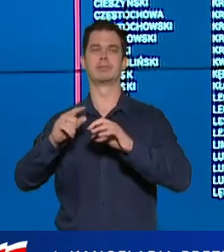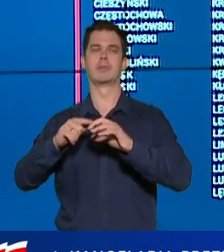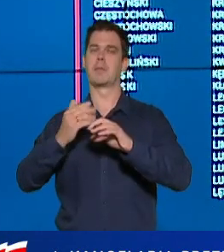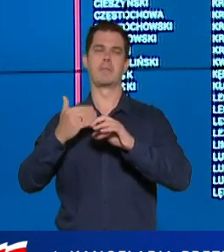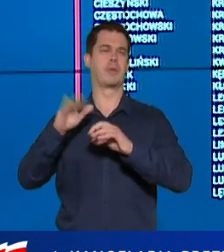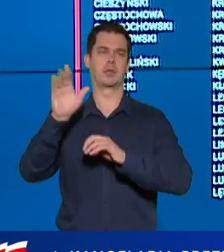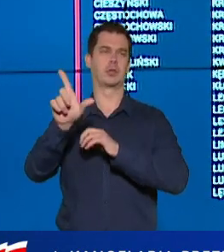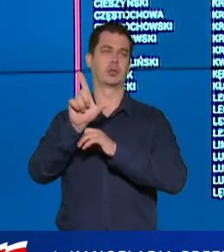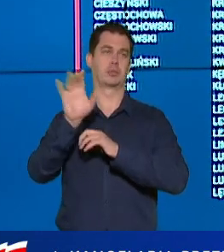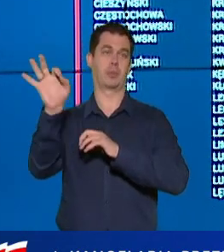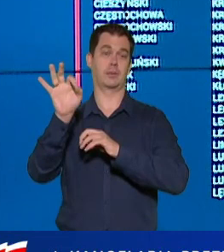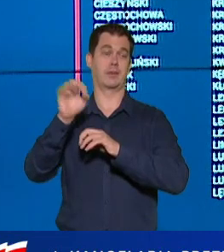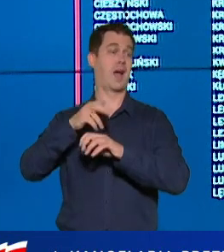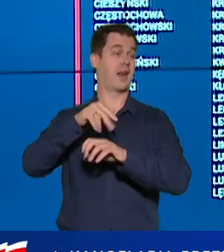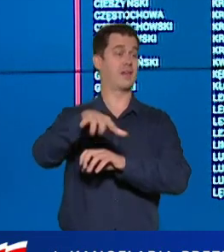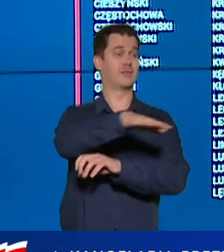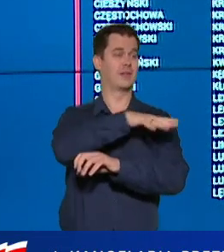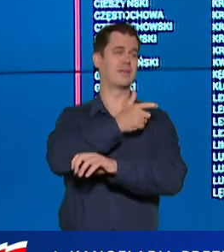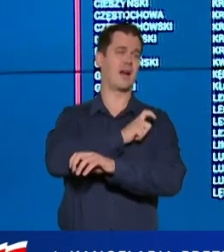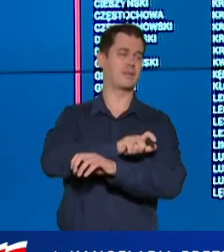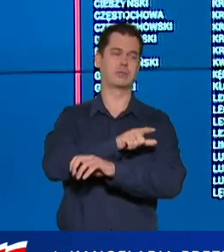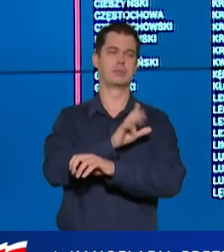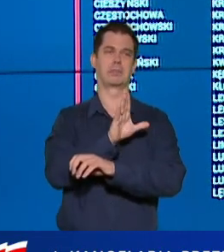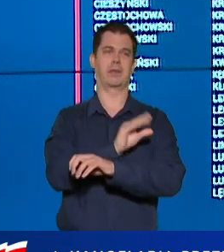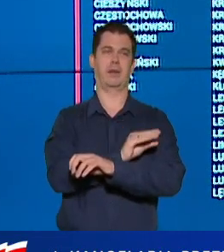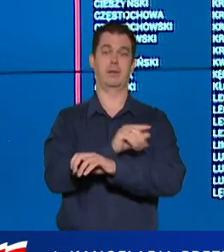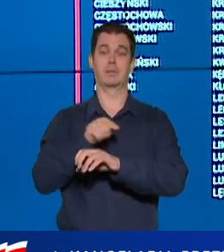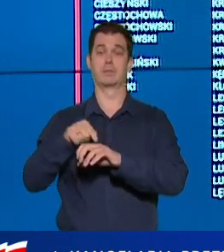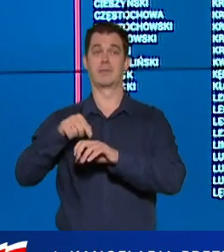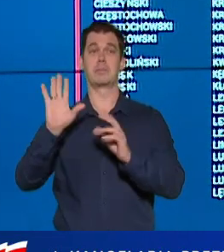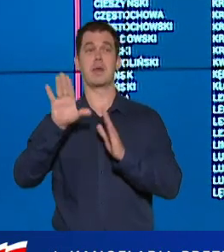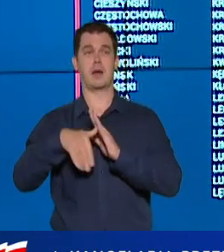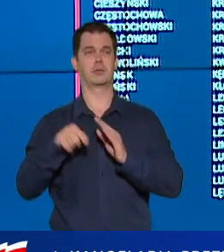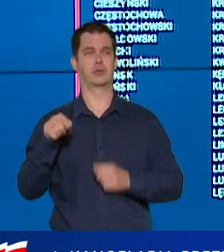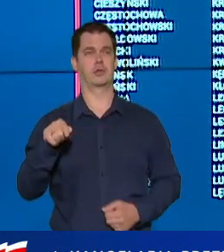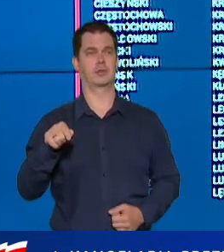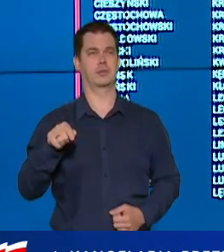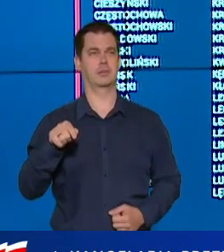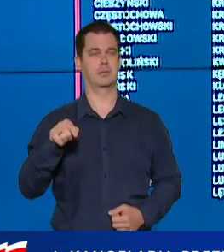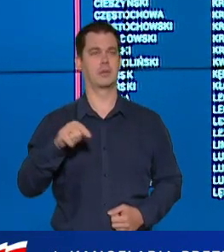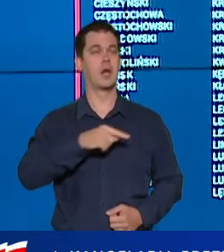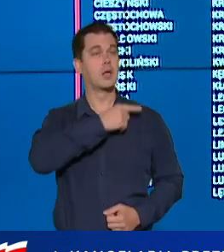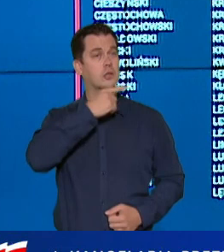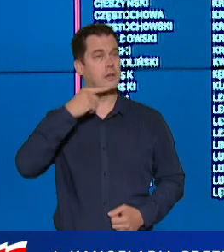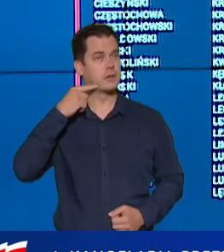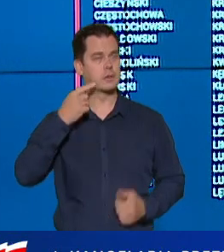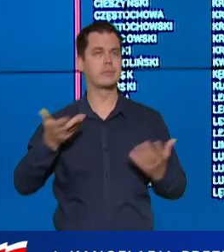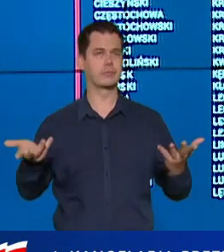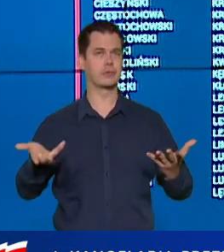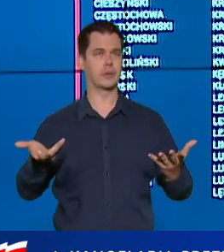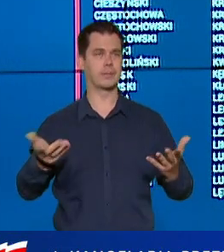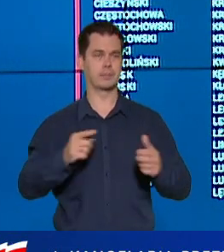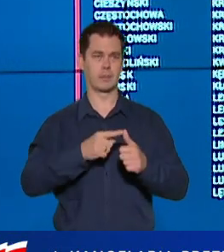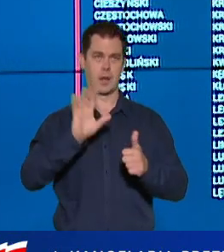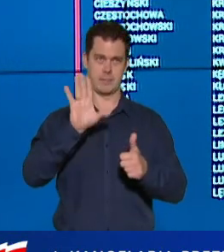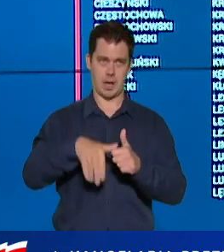zdecydowanie 70% ludności Polski. Powiaty czerwone to przede wszystkim